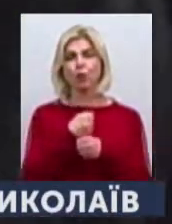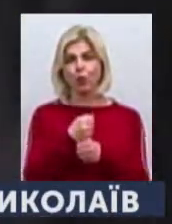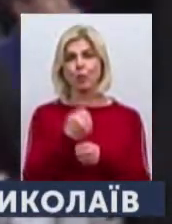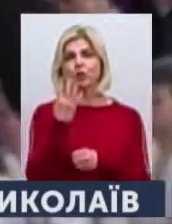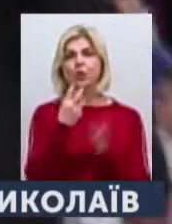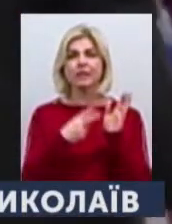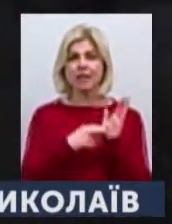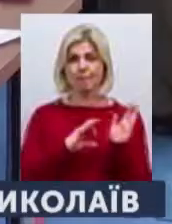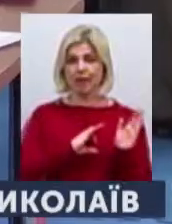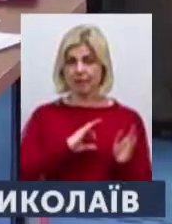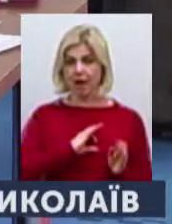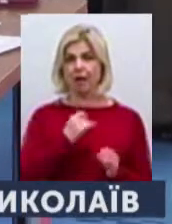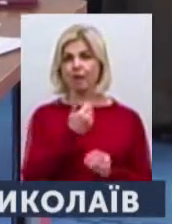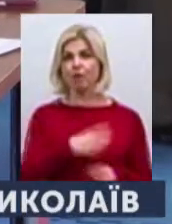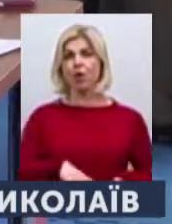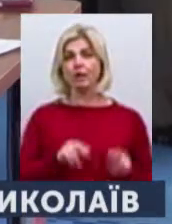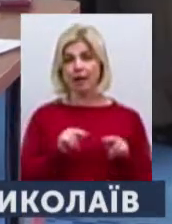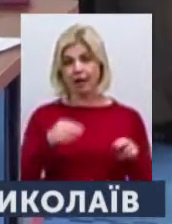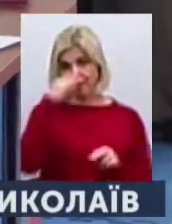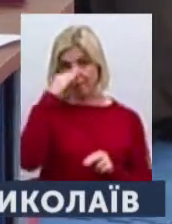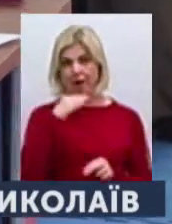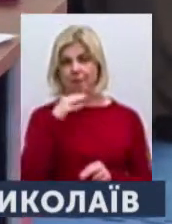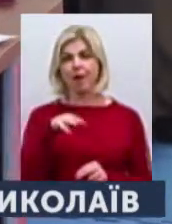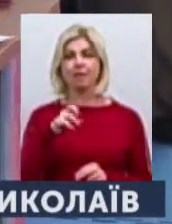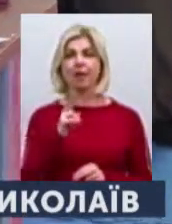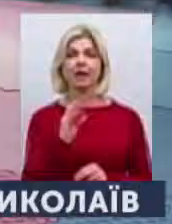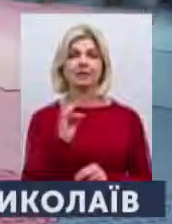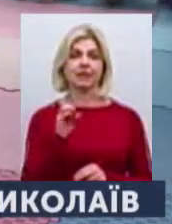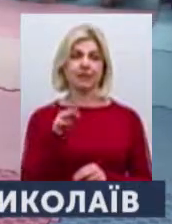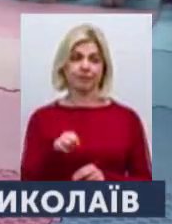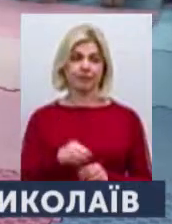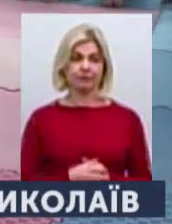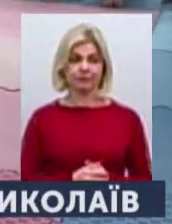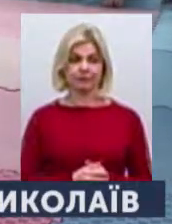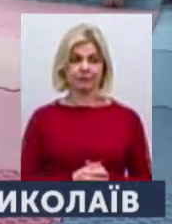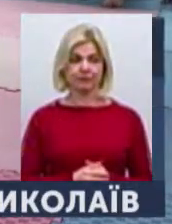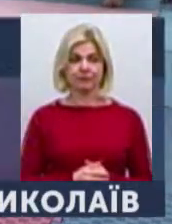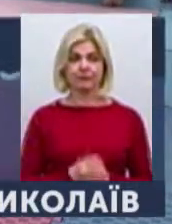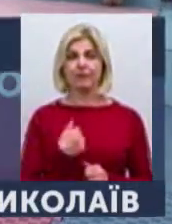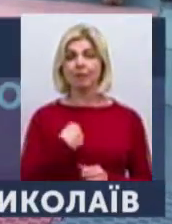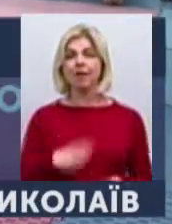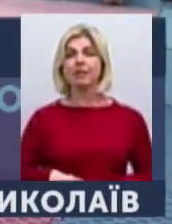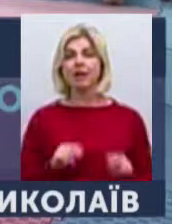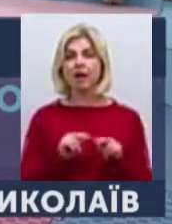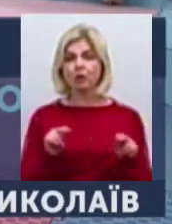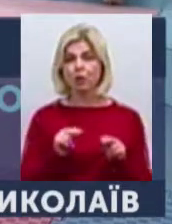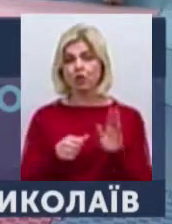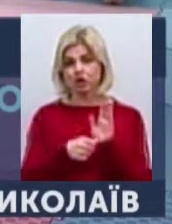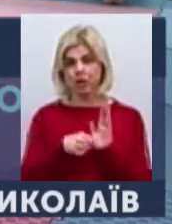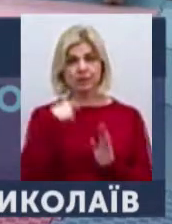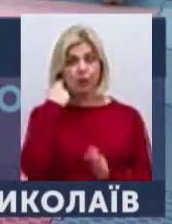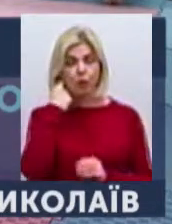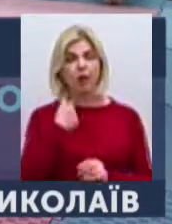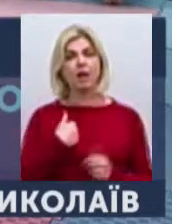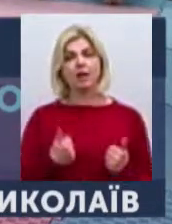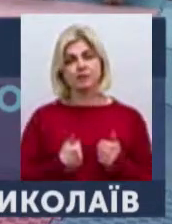47 медалей. Його тренер – тато Максим. Він мене вже тренує. Він тренує мене вже 6 років. Я стараюсь